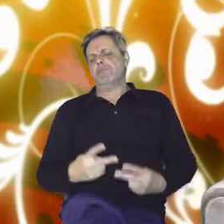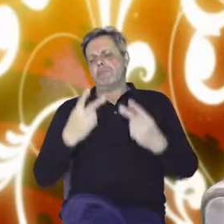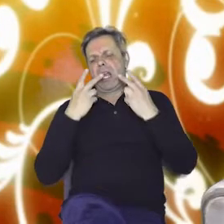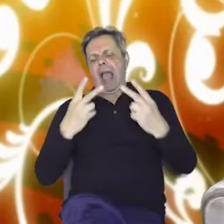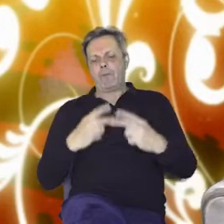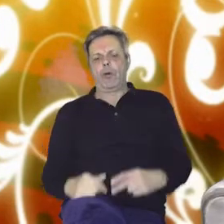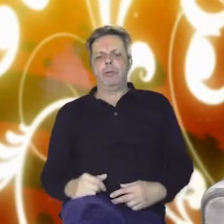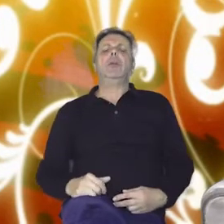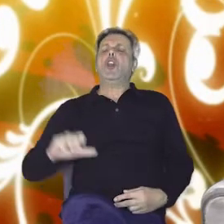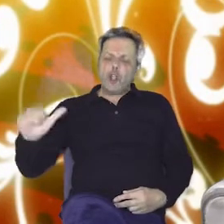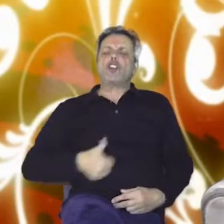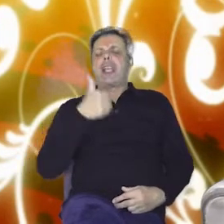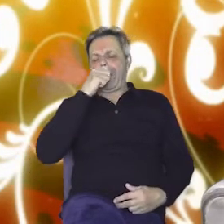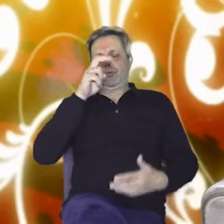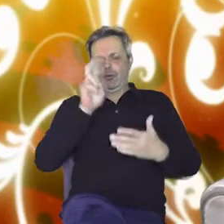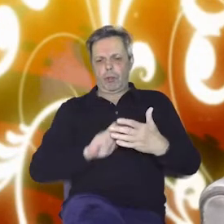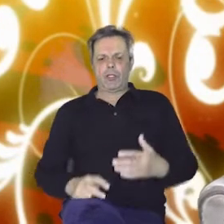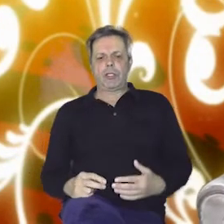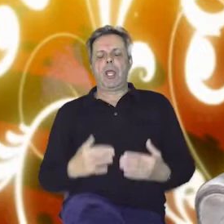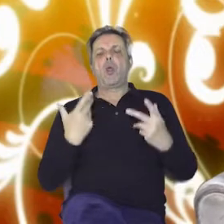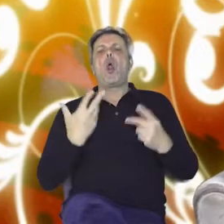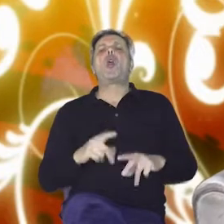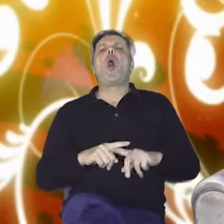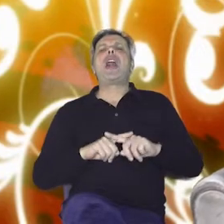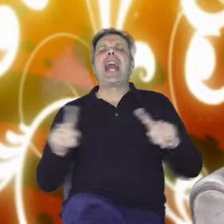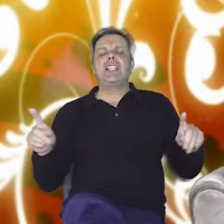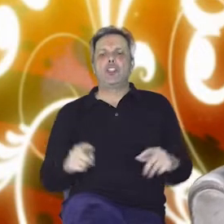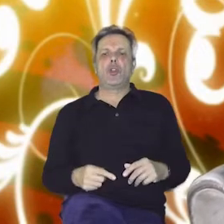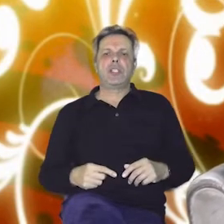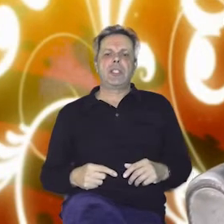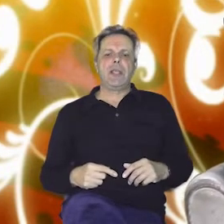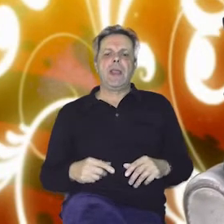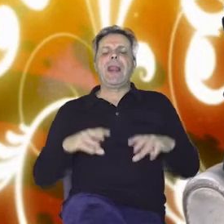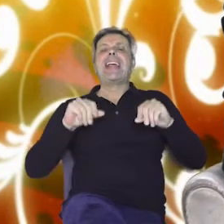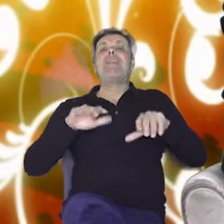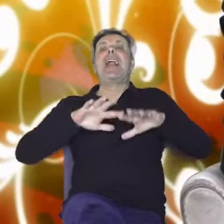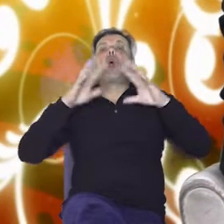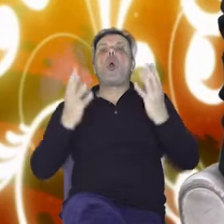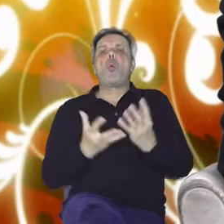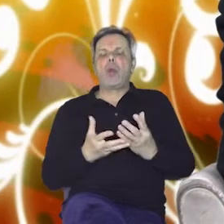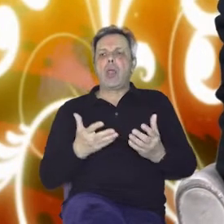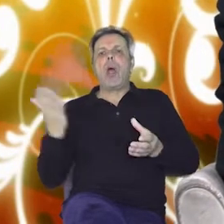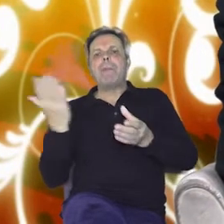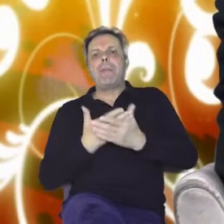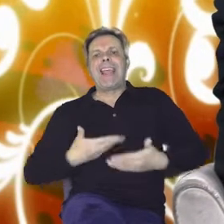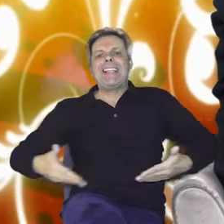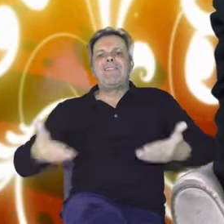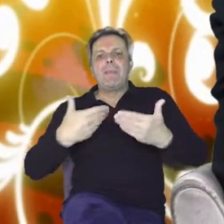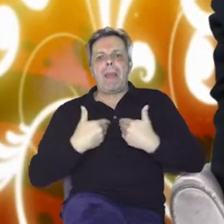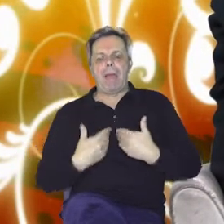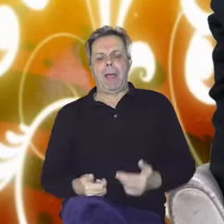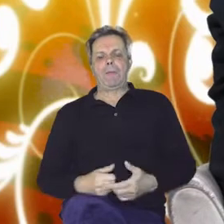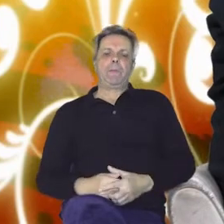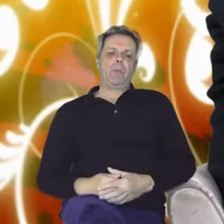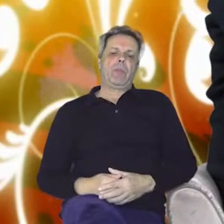onda. Koliko različitosti na zemaljskoj kugli koja pripada svima nama.